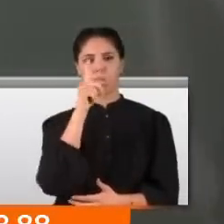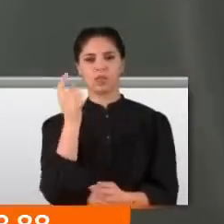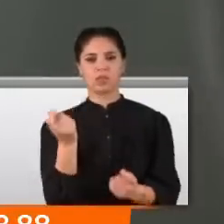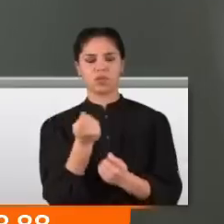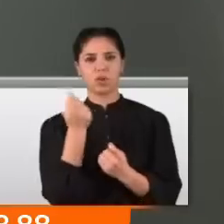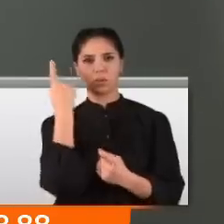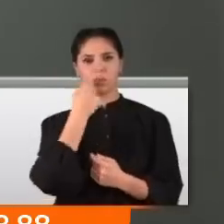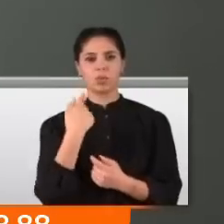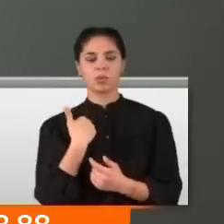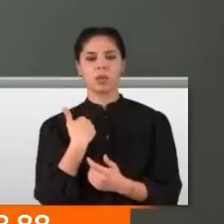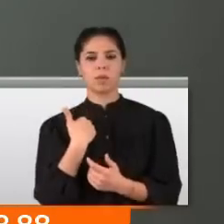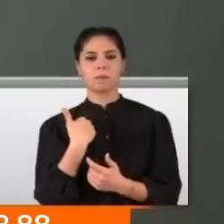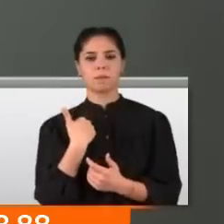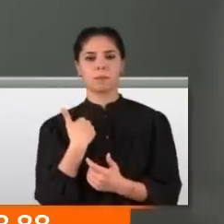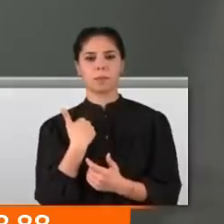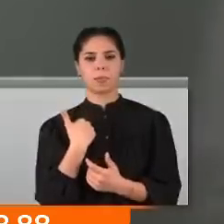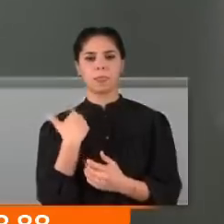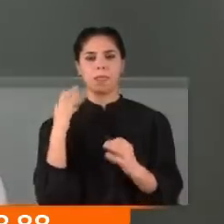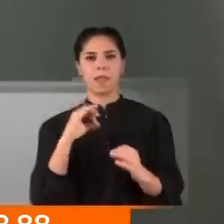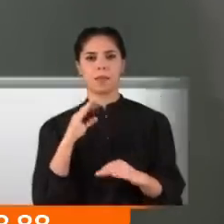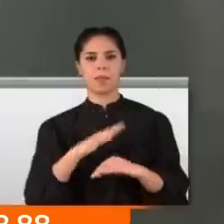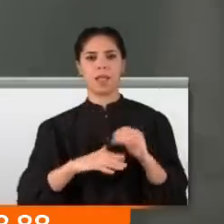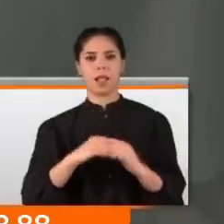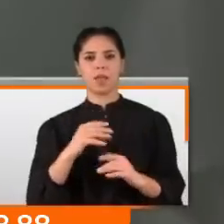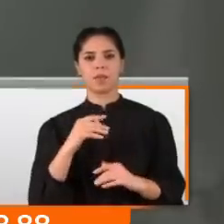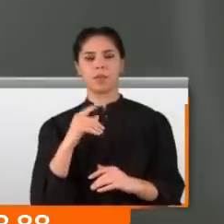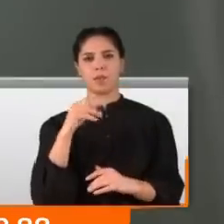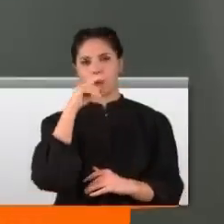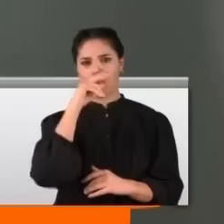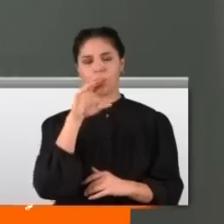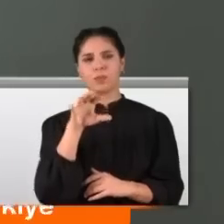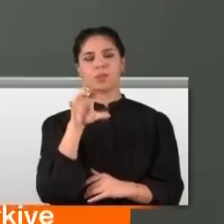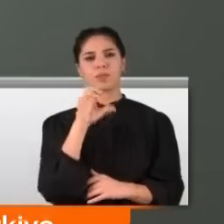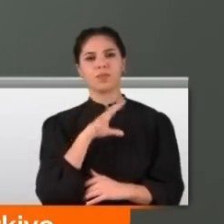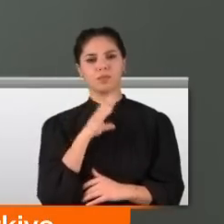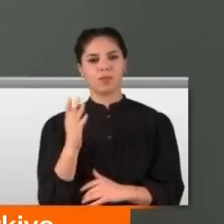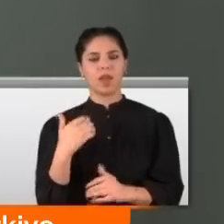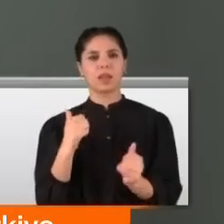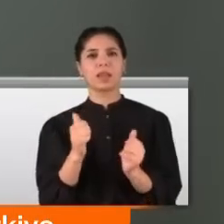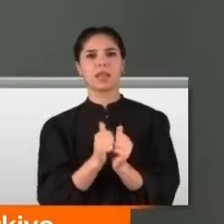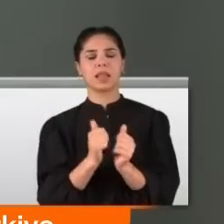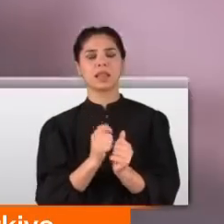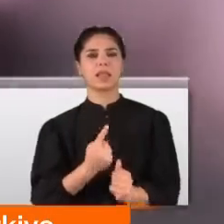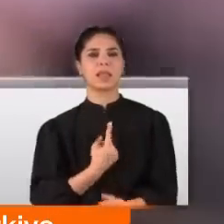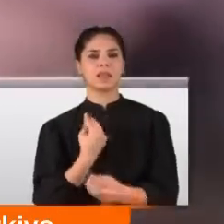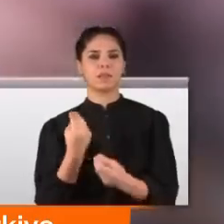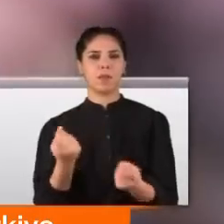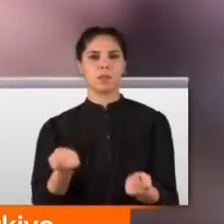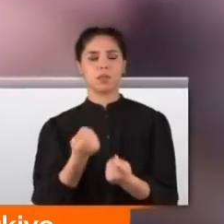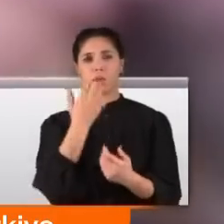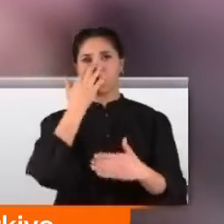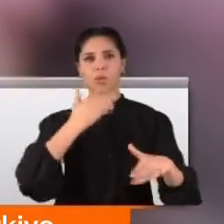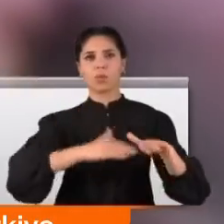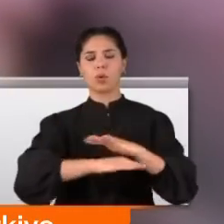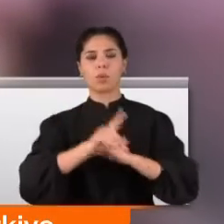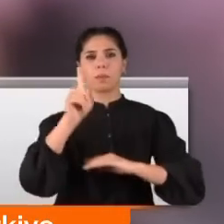çalışıyor. Onun için de sürekli elimi burnuna götürerek, ağzına götürerek yanında olduğumu hissettirmeye çalışıyorum. Yoğun